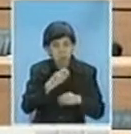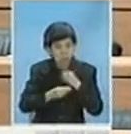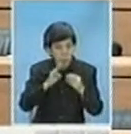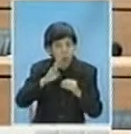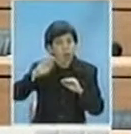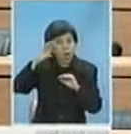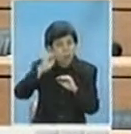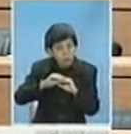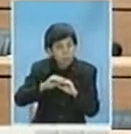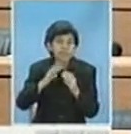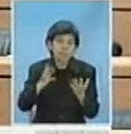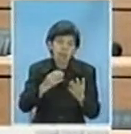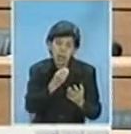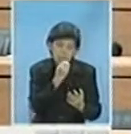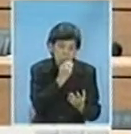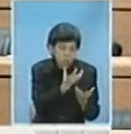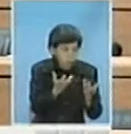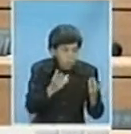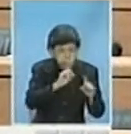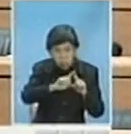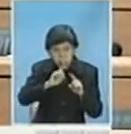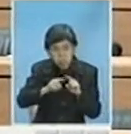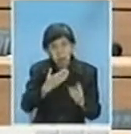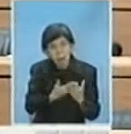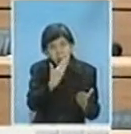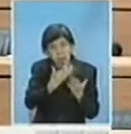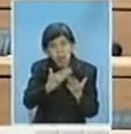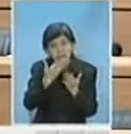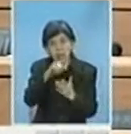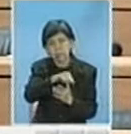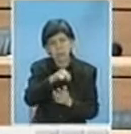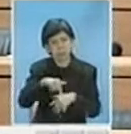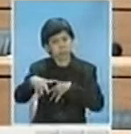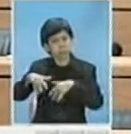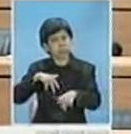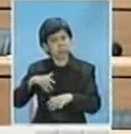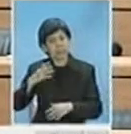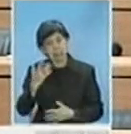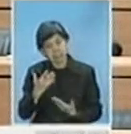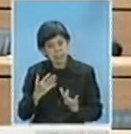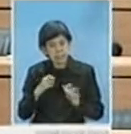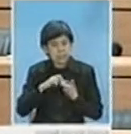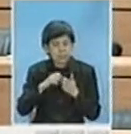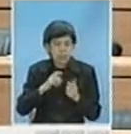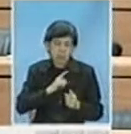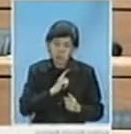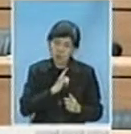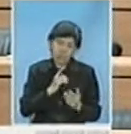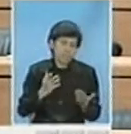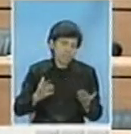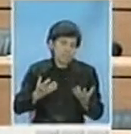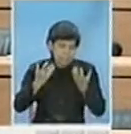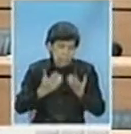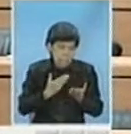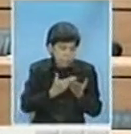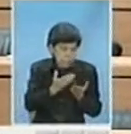ขึ้นนั่นก็คือราคาสินค้าที่แพงขึ้นซึ่งแน่นอนครับผู้บริโภคประชาชนตาดำๆจะต้องเป็นผู้แบกรับภาระนี้